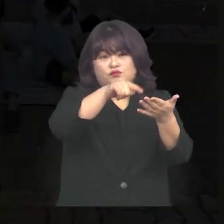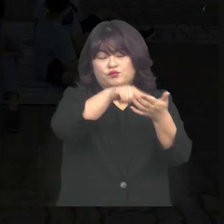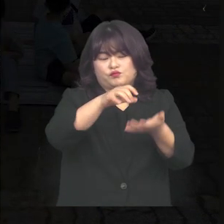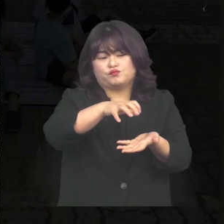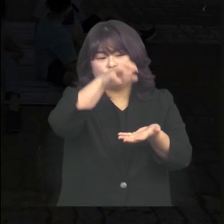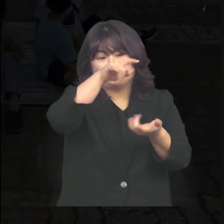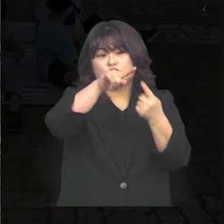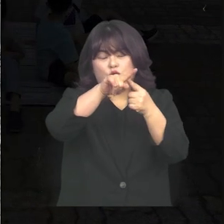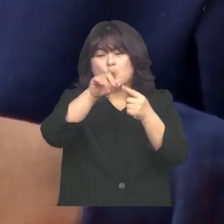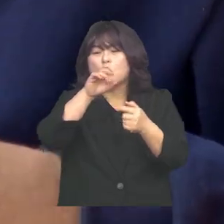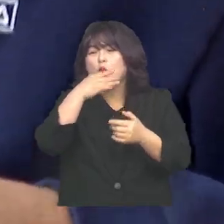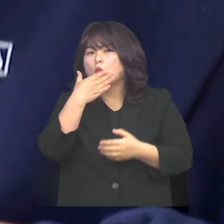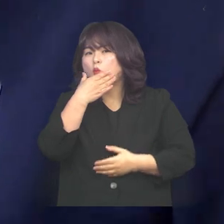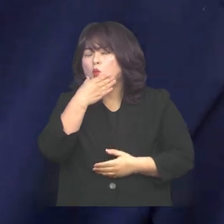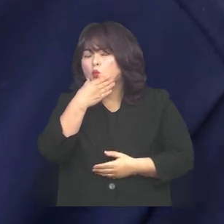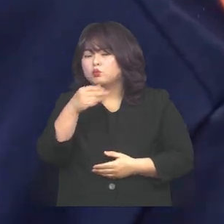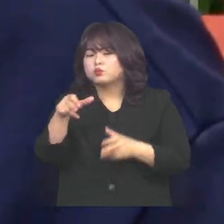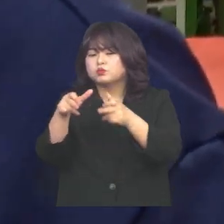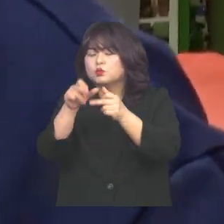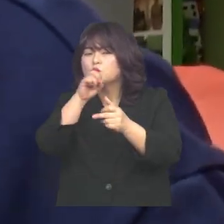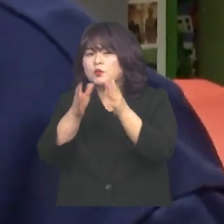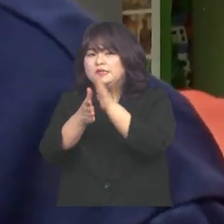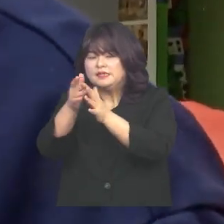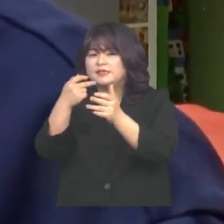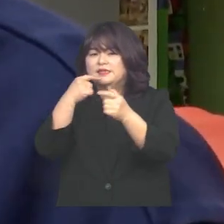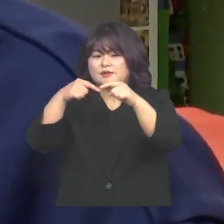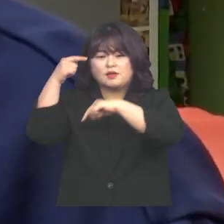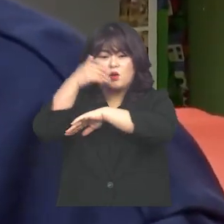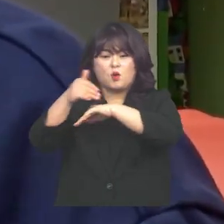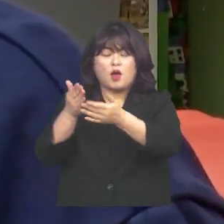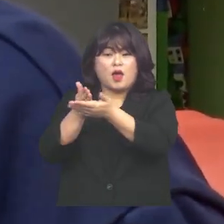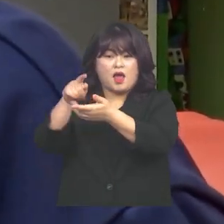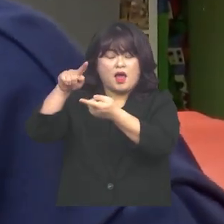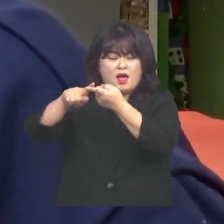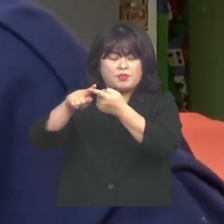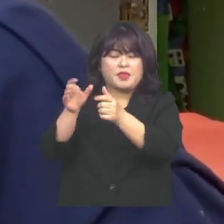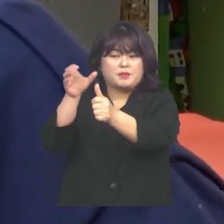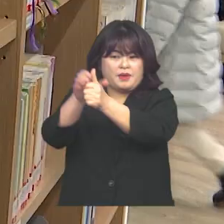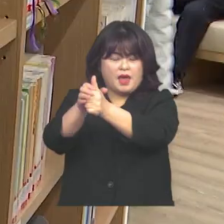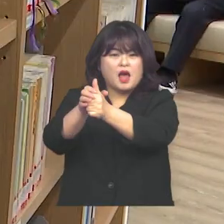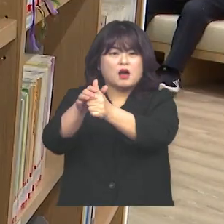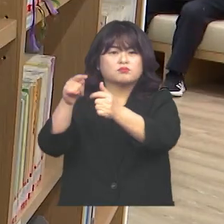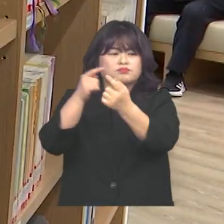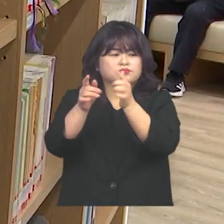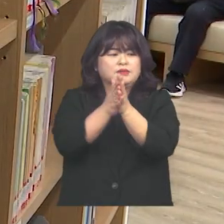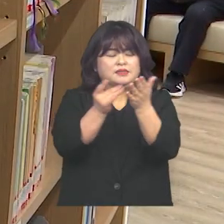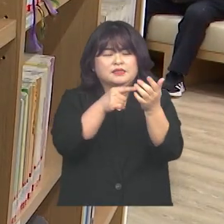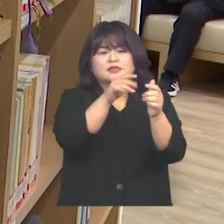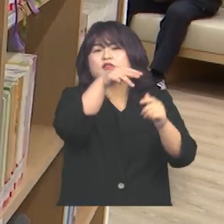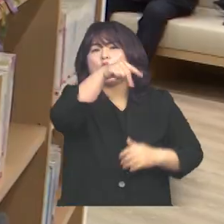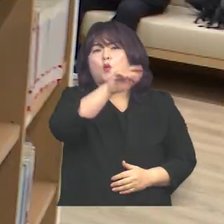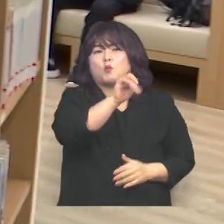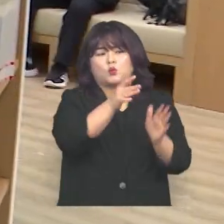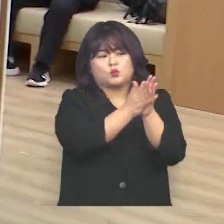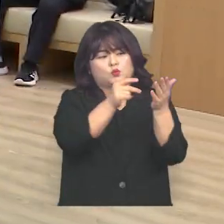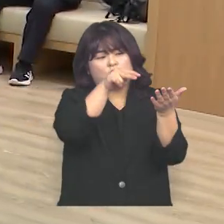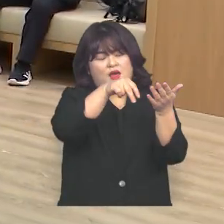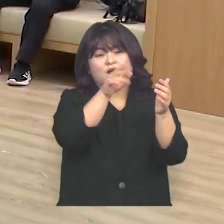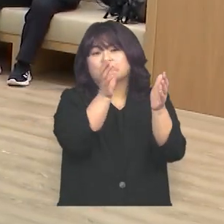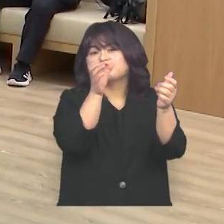마련된 성금은 시 복지정책과를 통해 지역 취약계층 지원에 쓰이고 도서는 성북도서관에 비치될